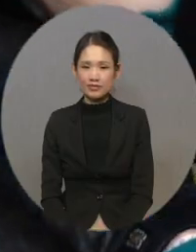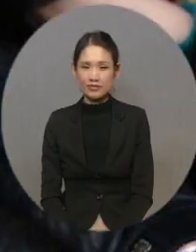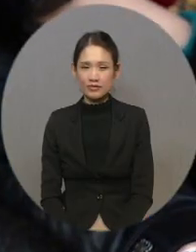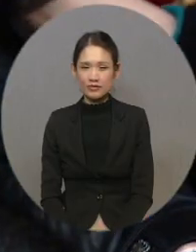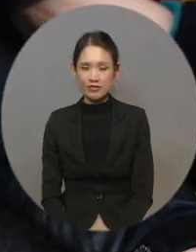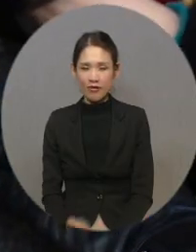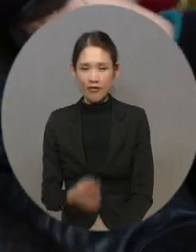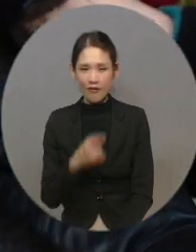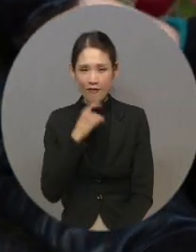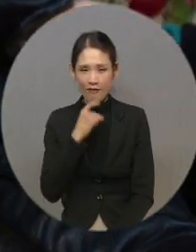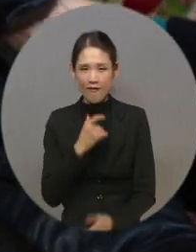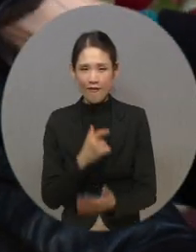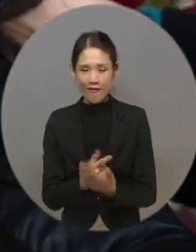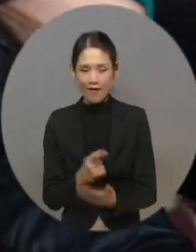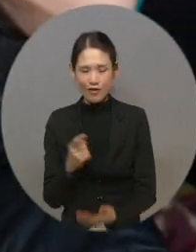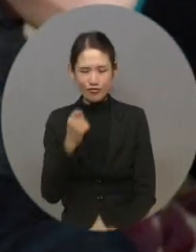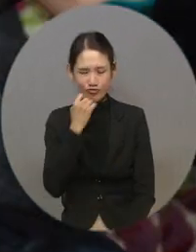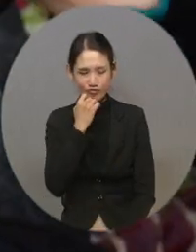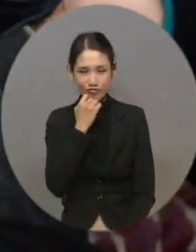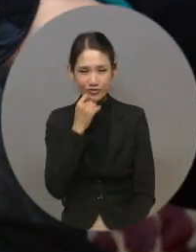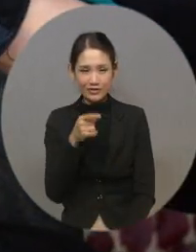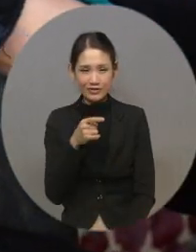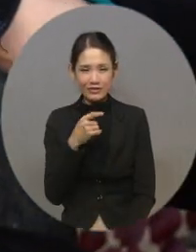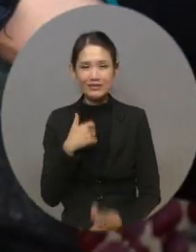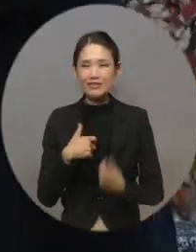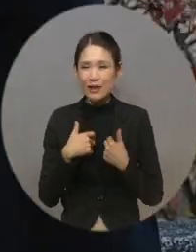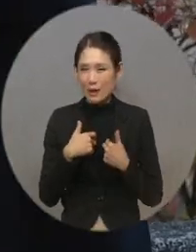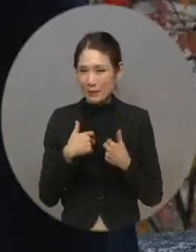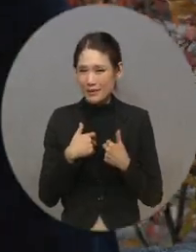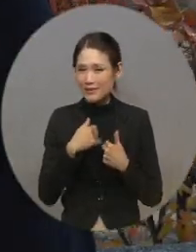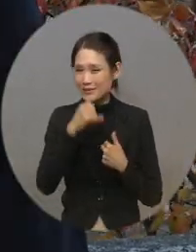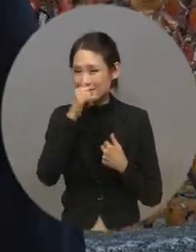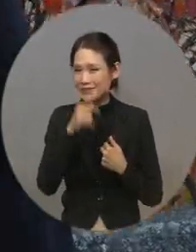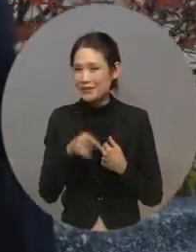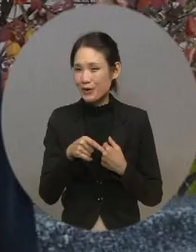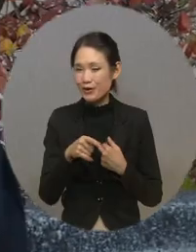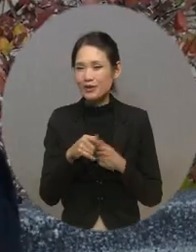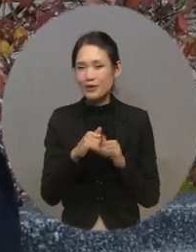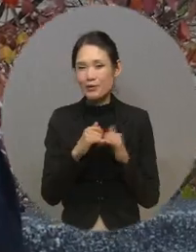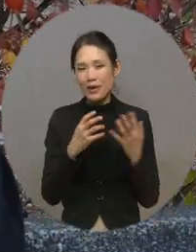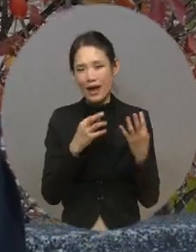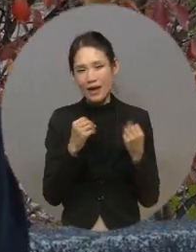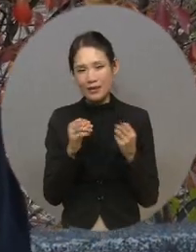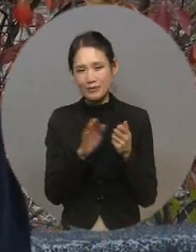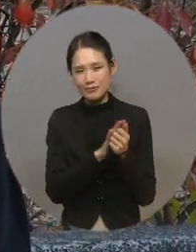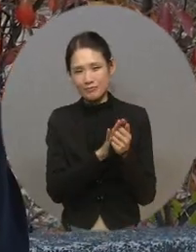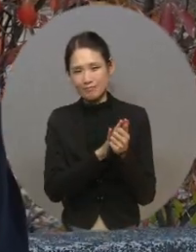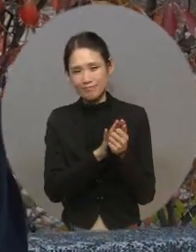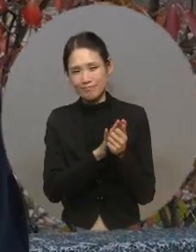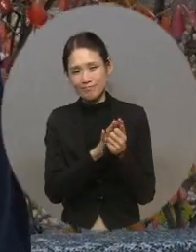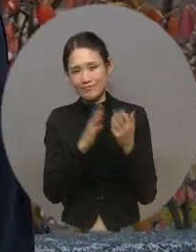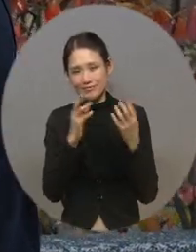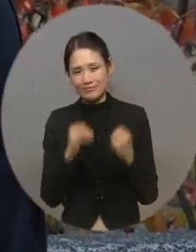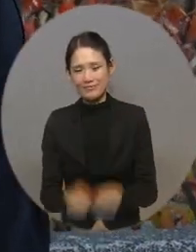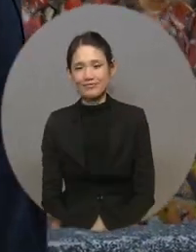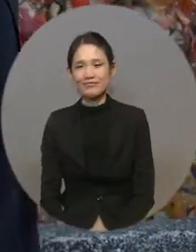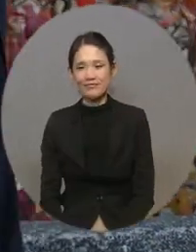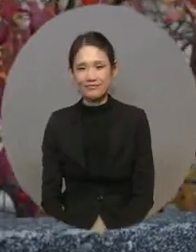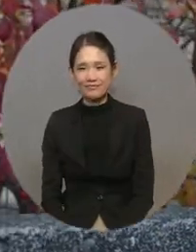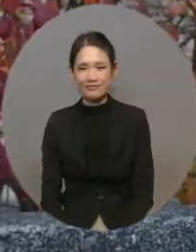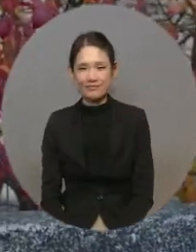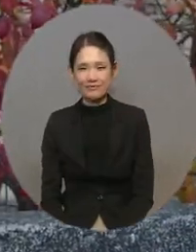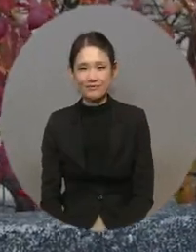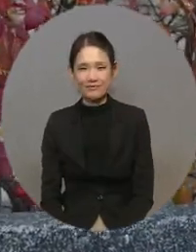아주 인상적이고 우스꽝스럽고 재미있는 표정이 있어서 사람들이 많이 만져서 코를 이렇게 많이 낮아진 것 같아요. 자